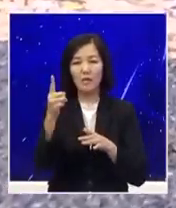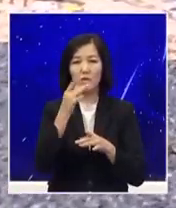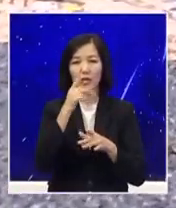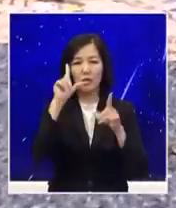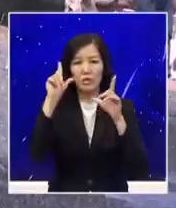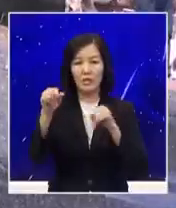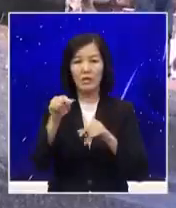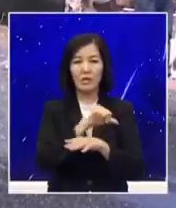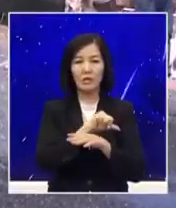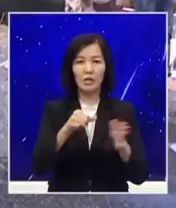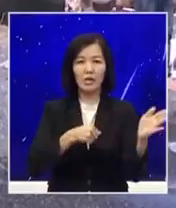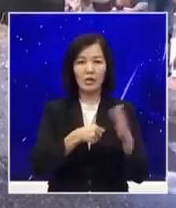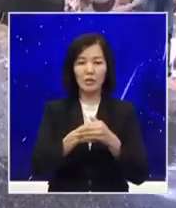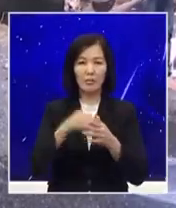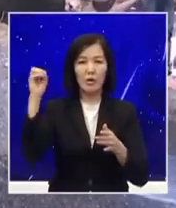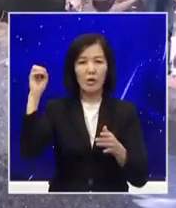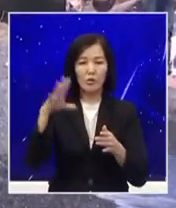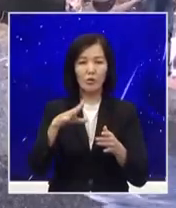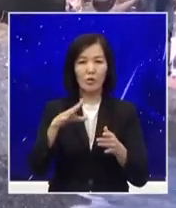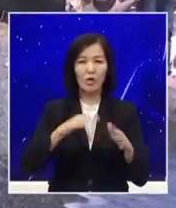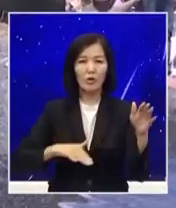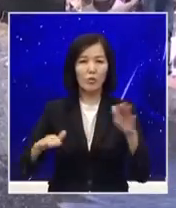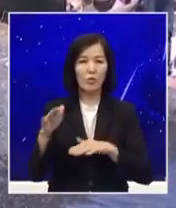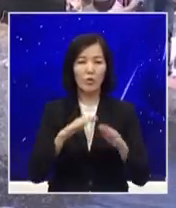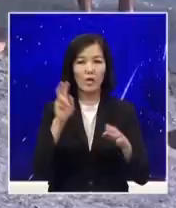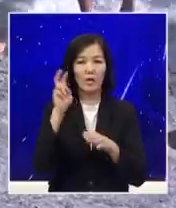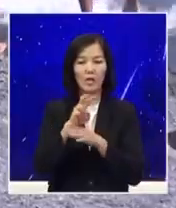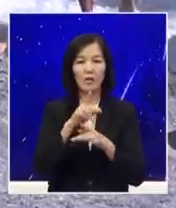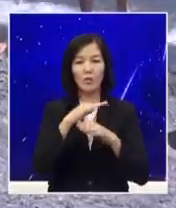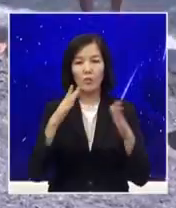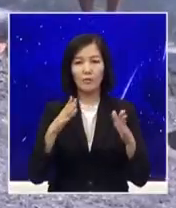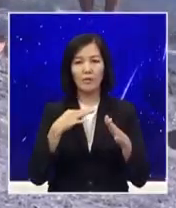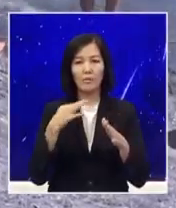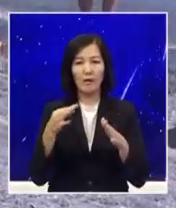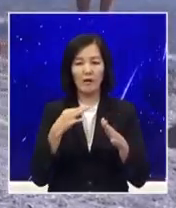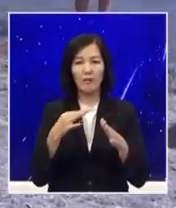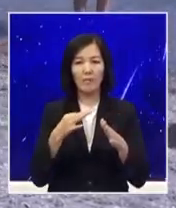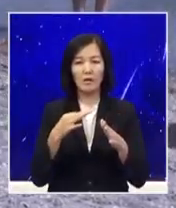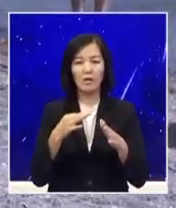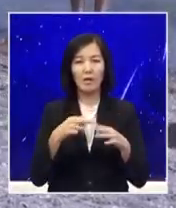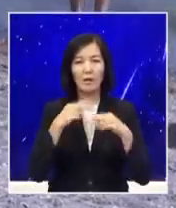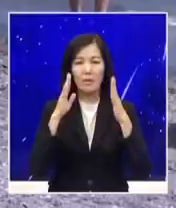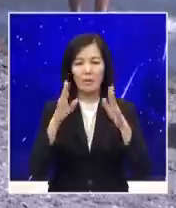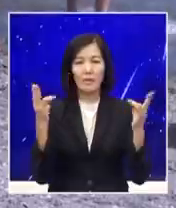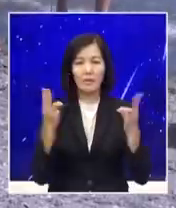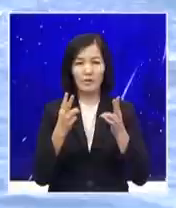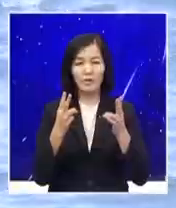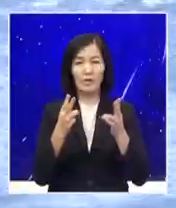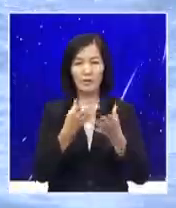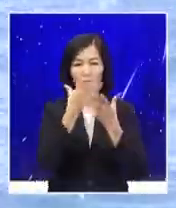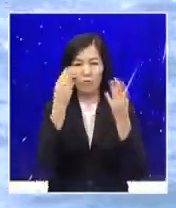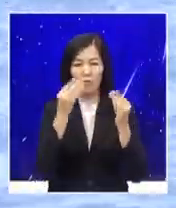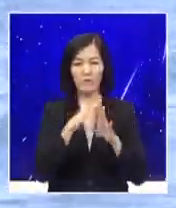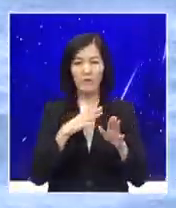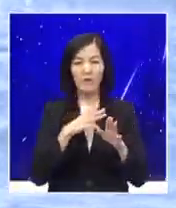шыққанға шекара жабық. Күнге қыздырынып, көлді қызықтай келгендердің дені бейқам. Судағы сақтықты ұмытады дейді мамандар. Салдары